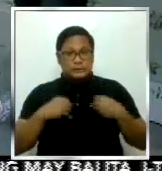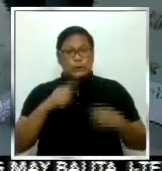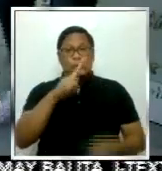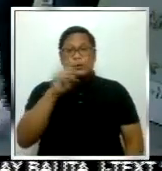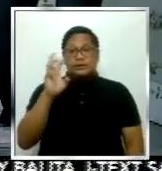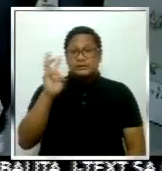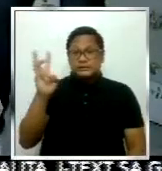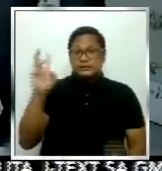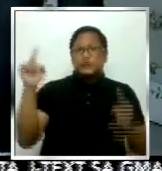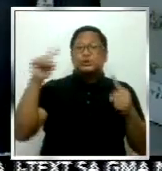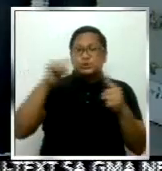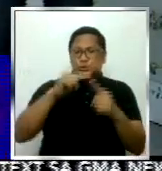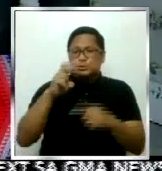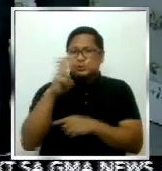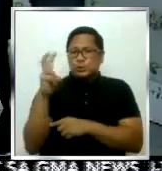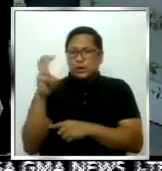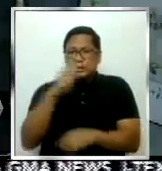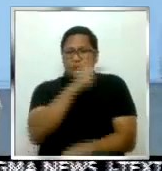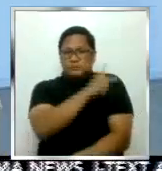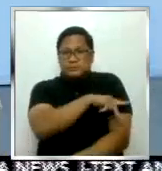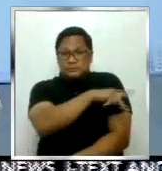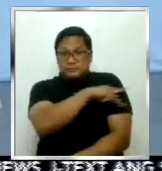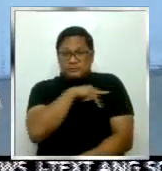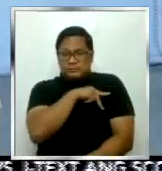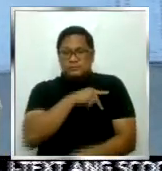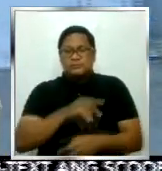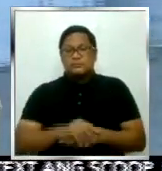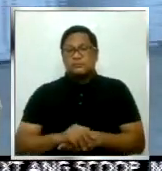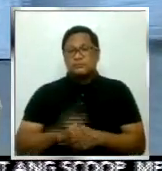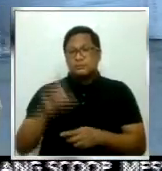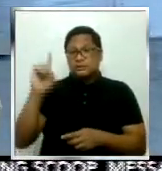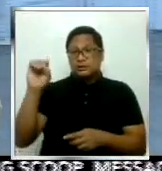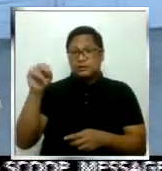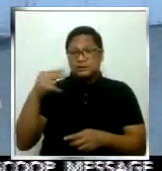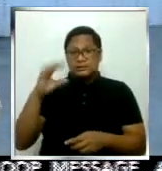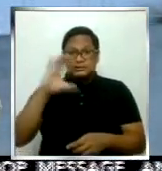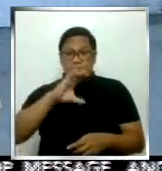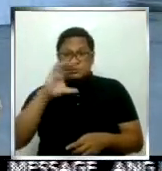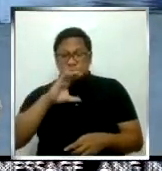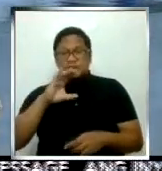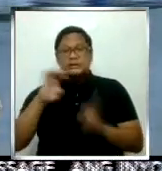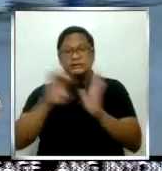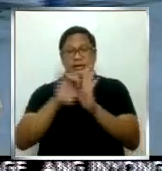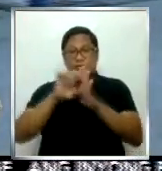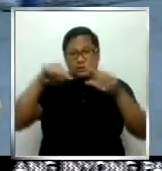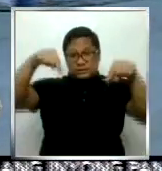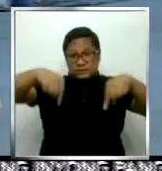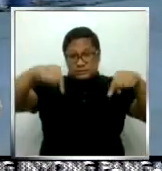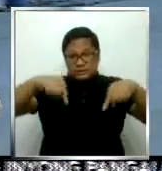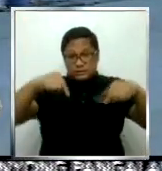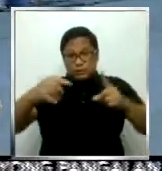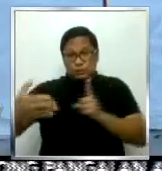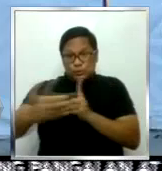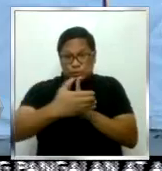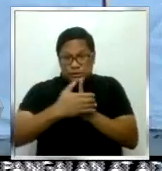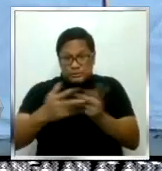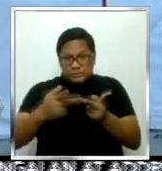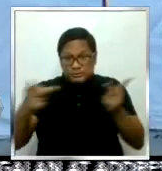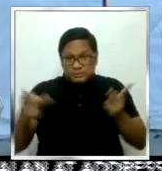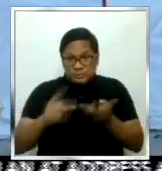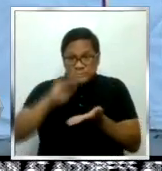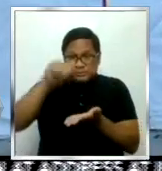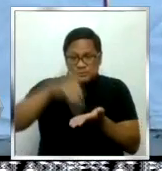patients. Ayon sa DOI Central Visayas, sa mga pasilidad na gaya ng Cebu City Quarantine Center talaga, dapat dinadala ang mga